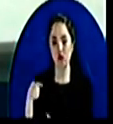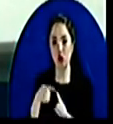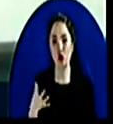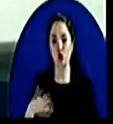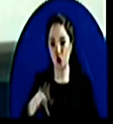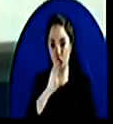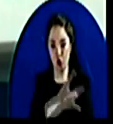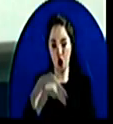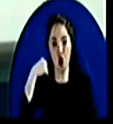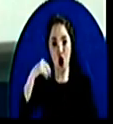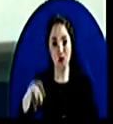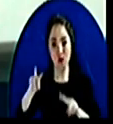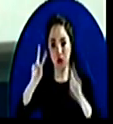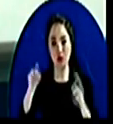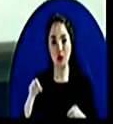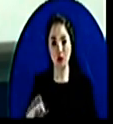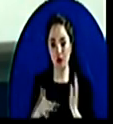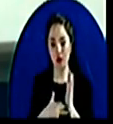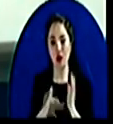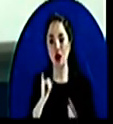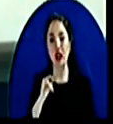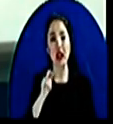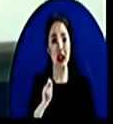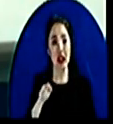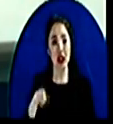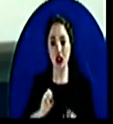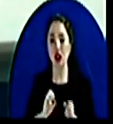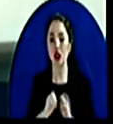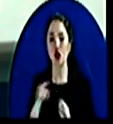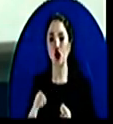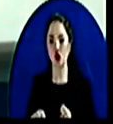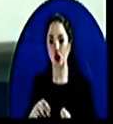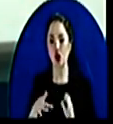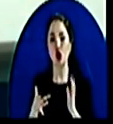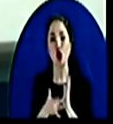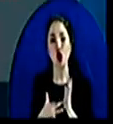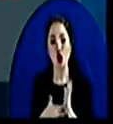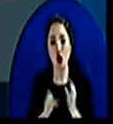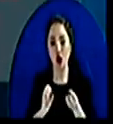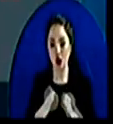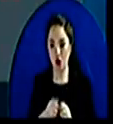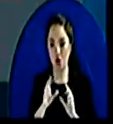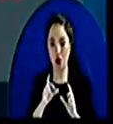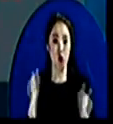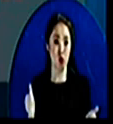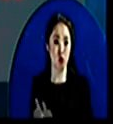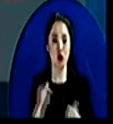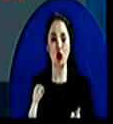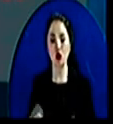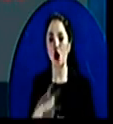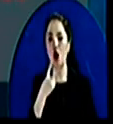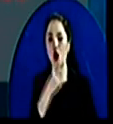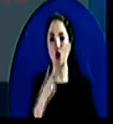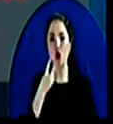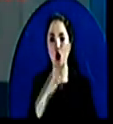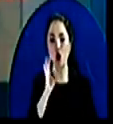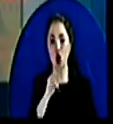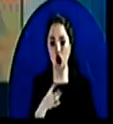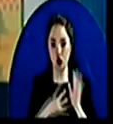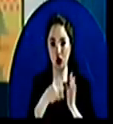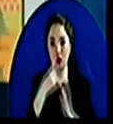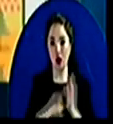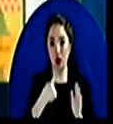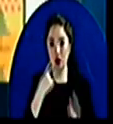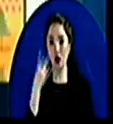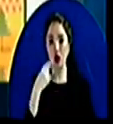alert гэдэг IoT технологиор хийгсэн энэ системийг бол одоо бэлэн болгоод байна. Тэгээд 2020 оны 9 сарын 1-ээс